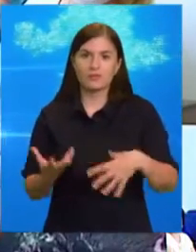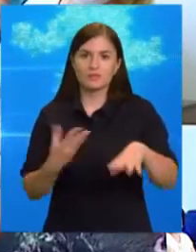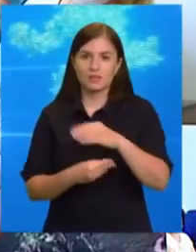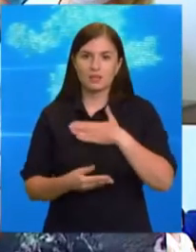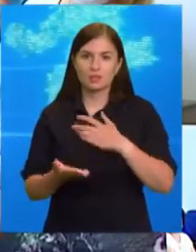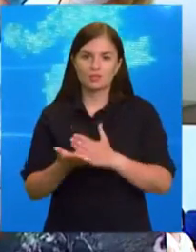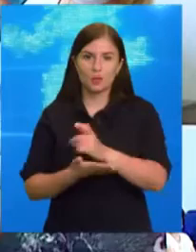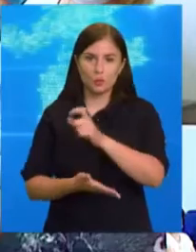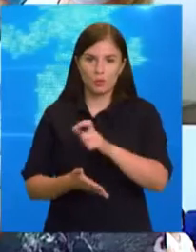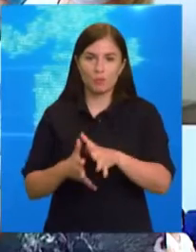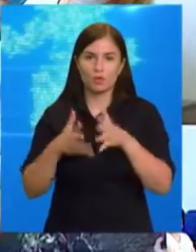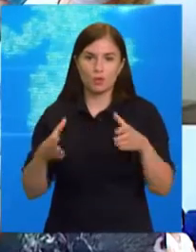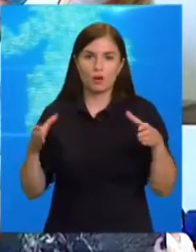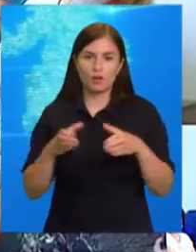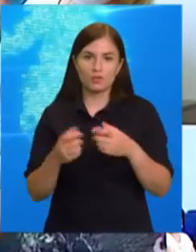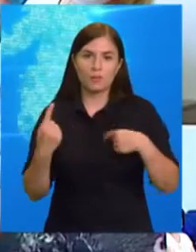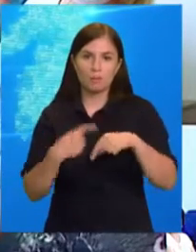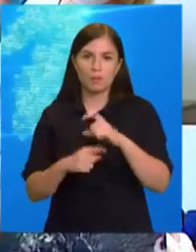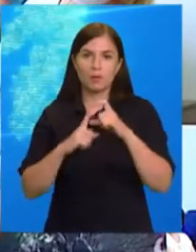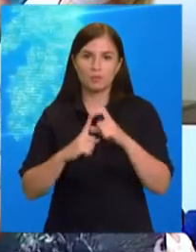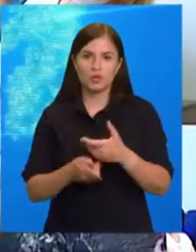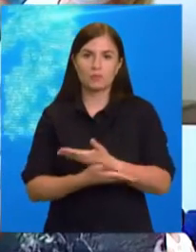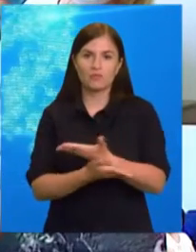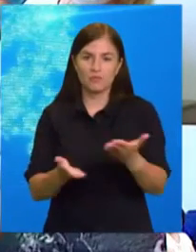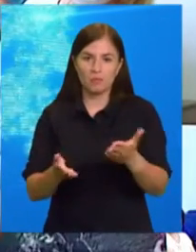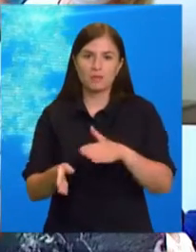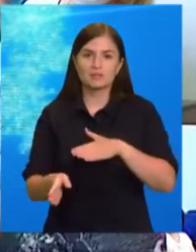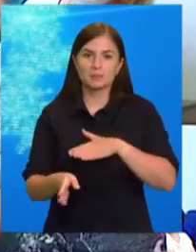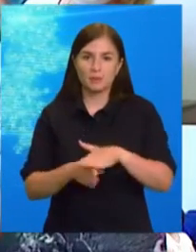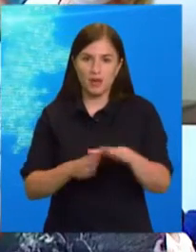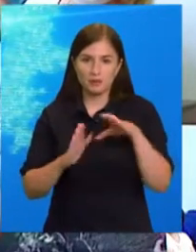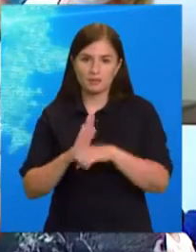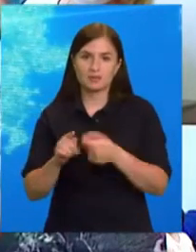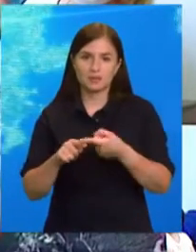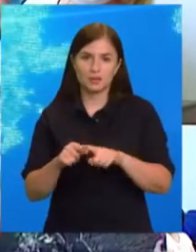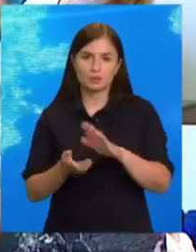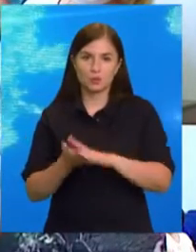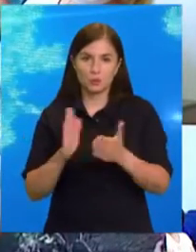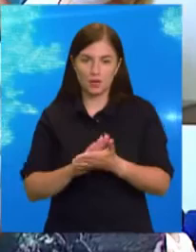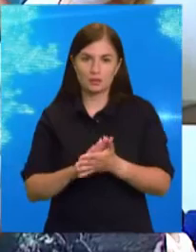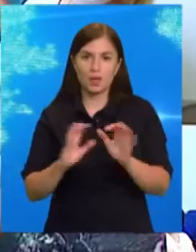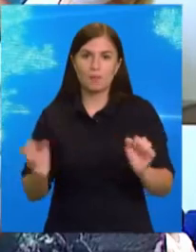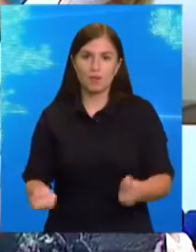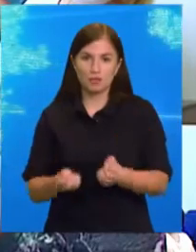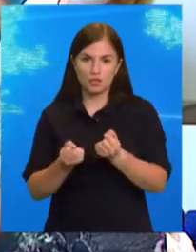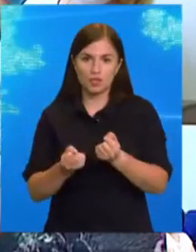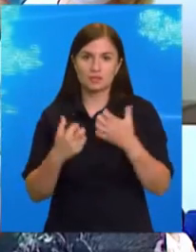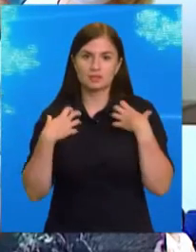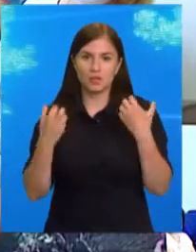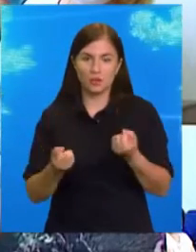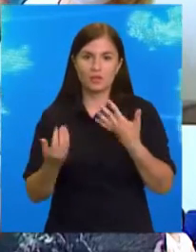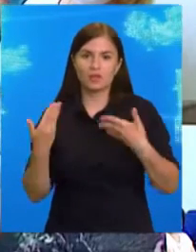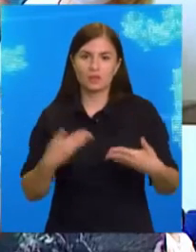больших коллективов, мы пообещаем вам справиться с этой ситуацией, поддержать здоровье